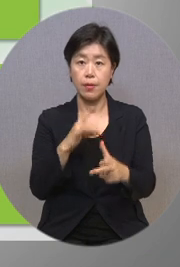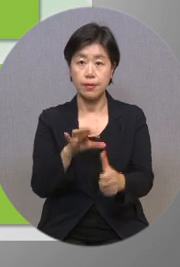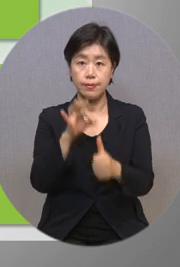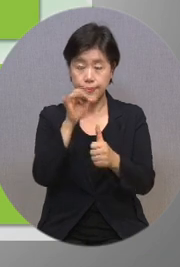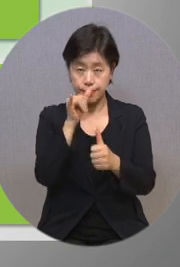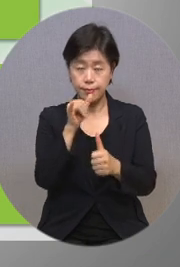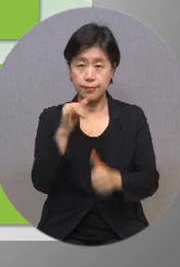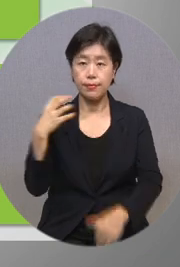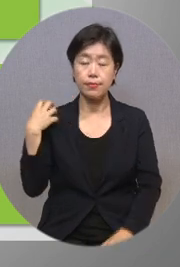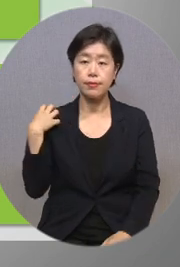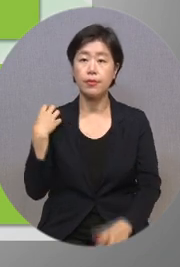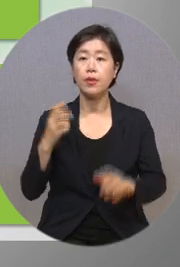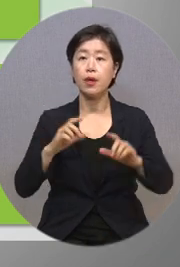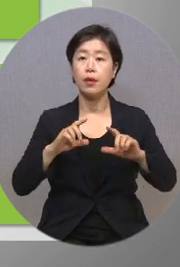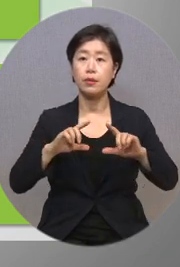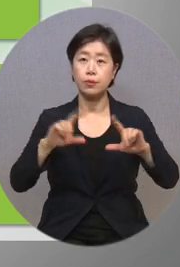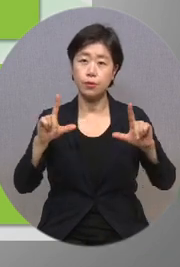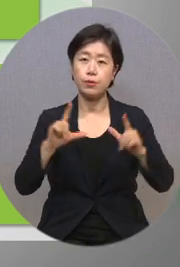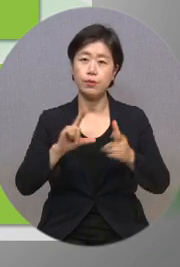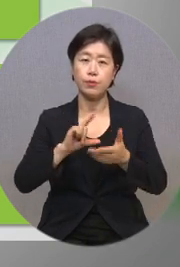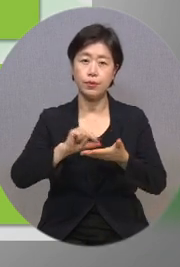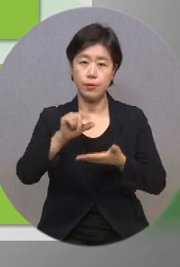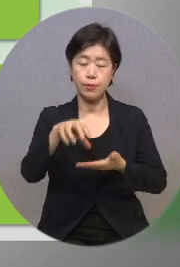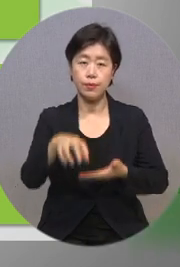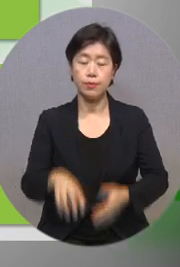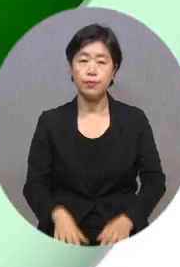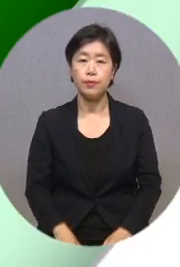서울 동부지사입니다.